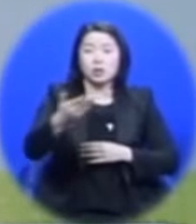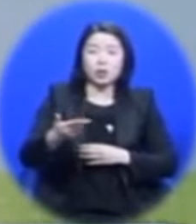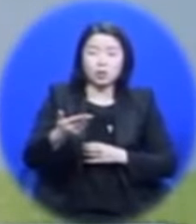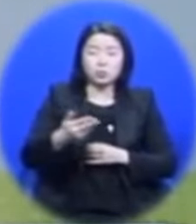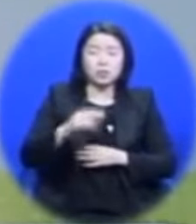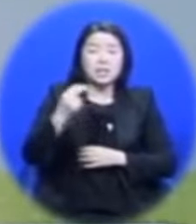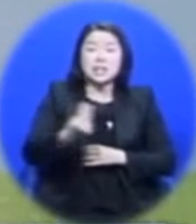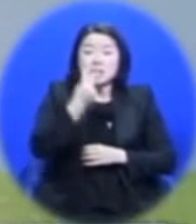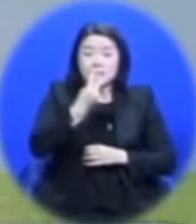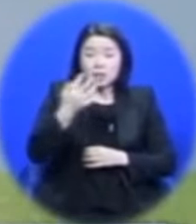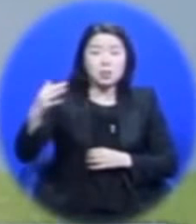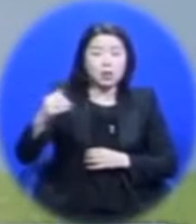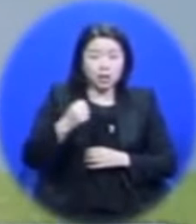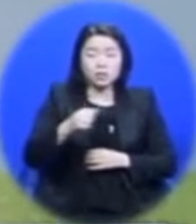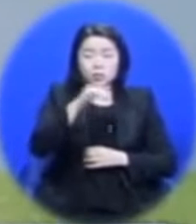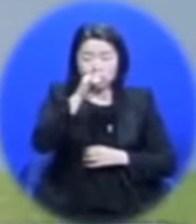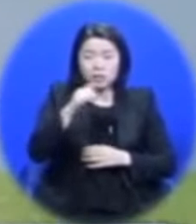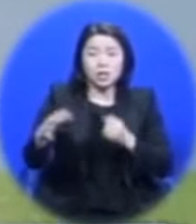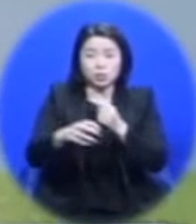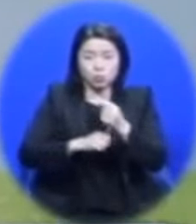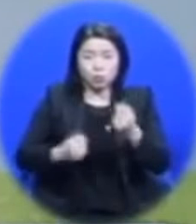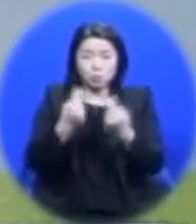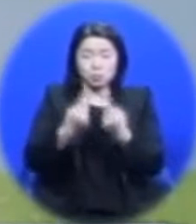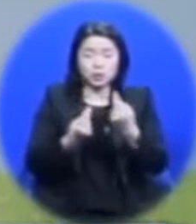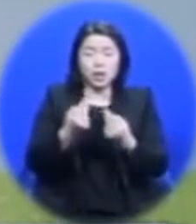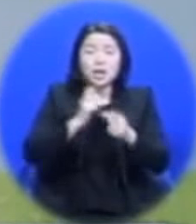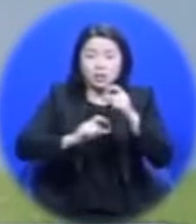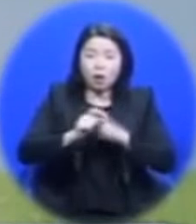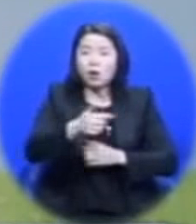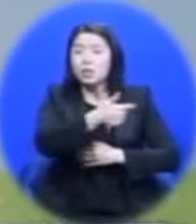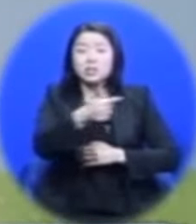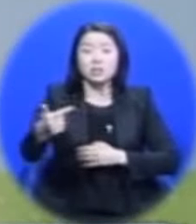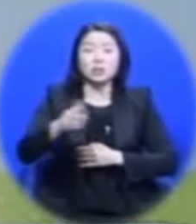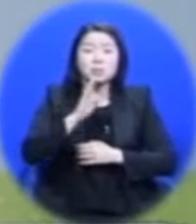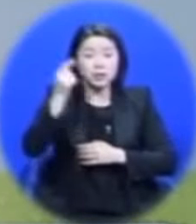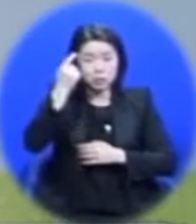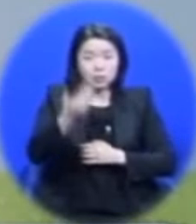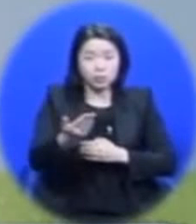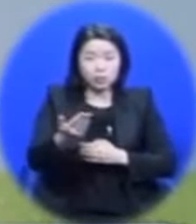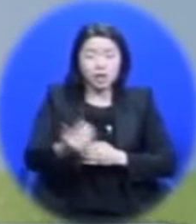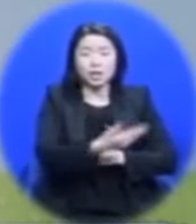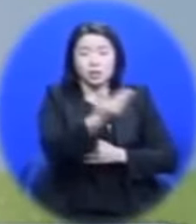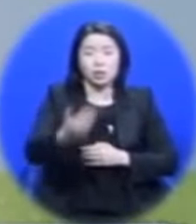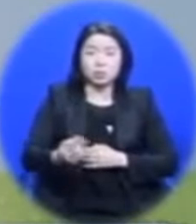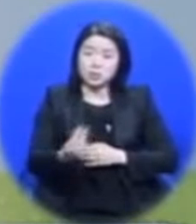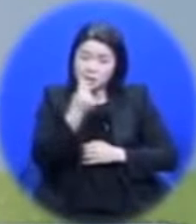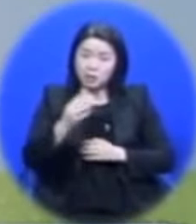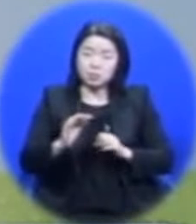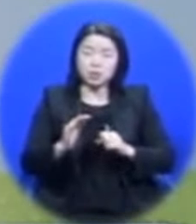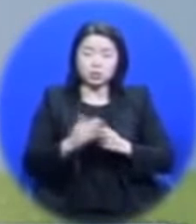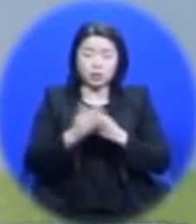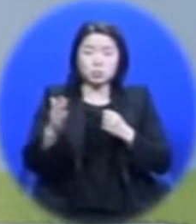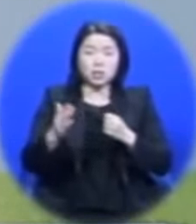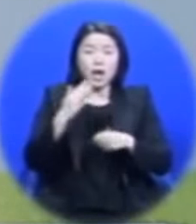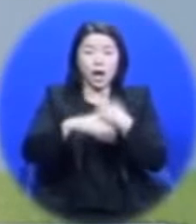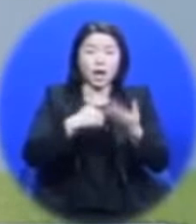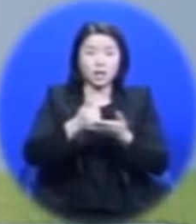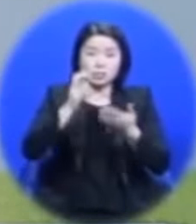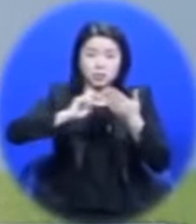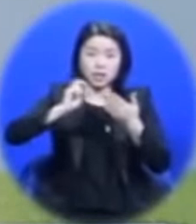여러분이 생명을 가지고 있는 것은 수확보다도 훨씬 더 큰 거죠. 여러분이 생명으로 인하여 하나님을